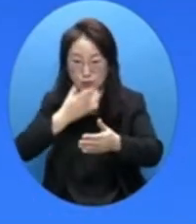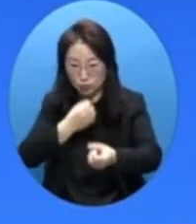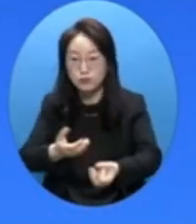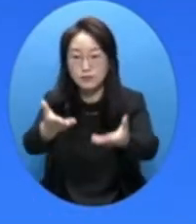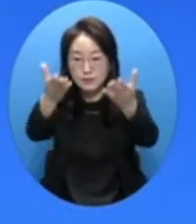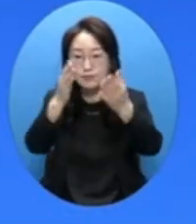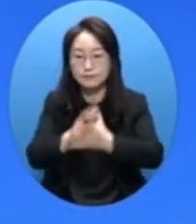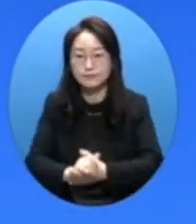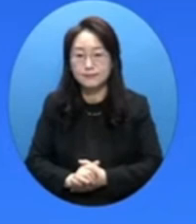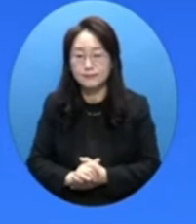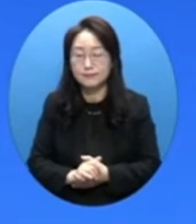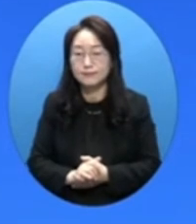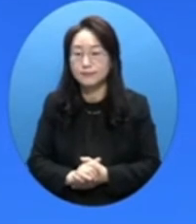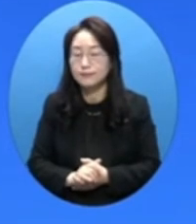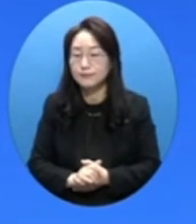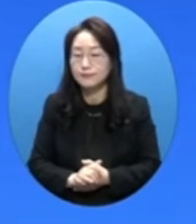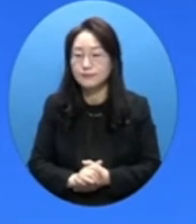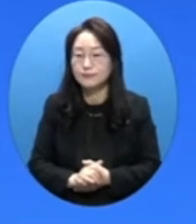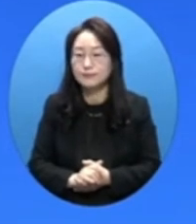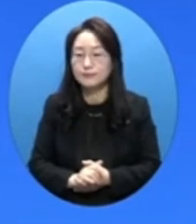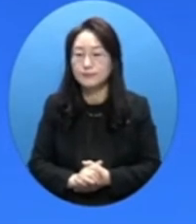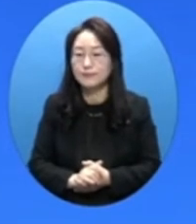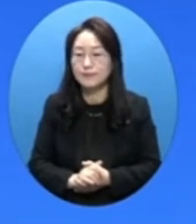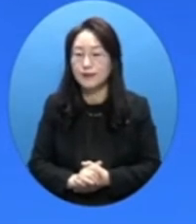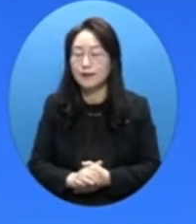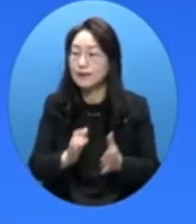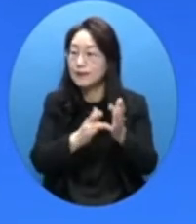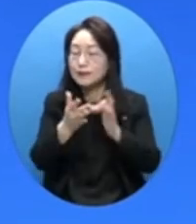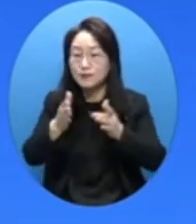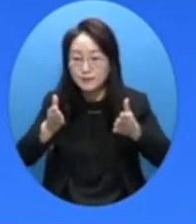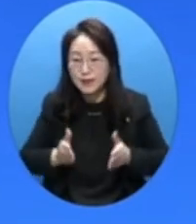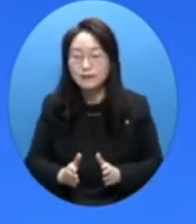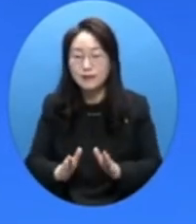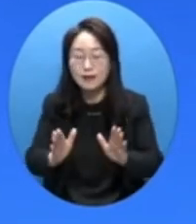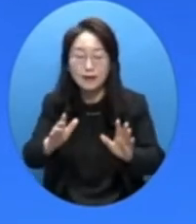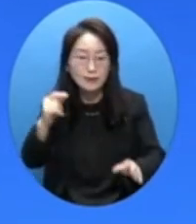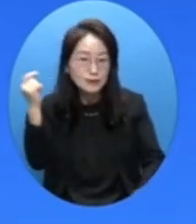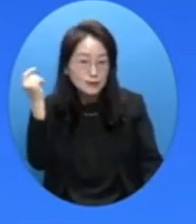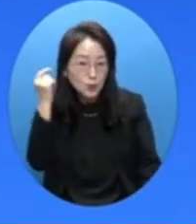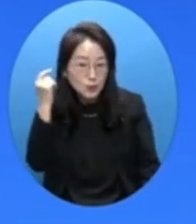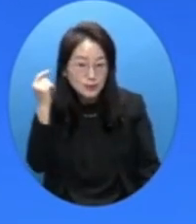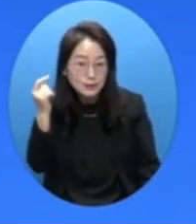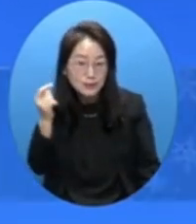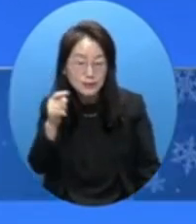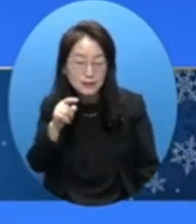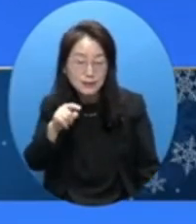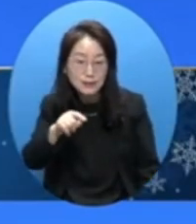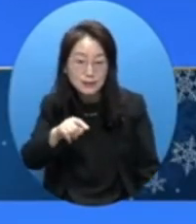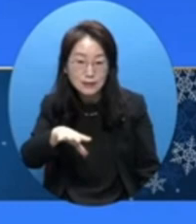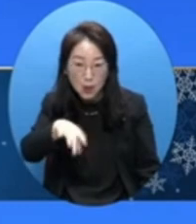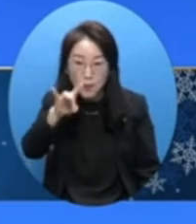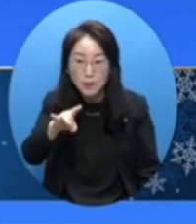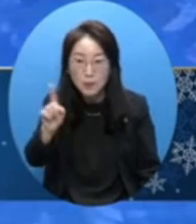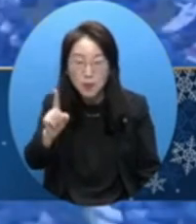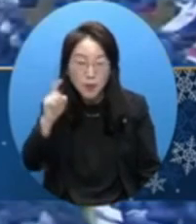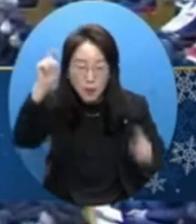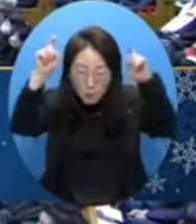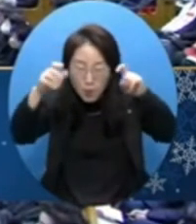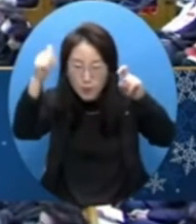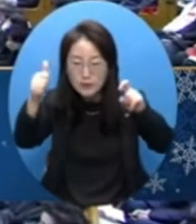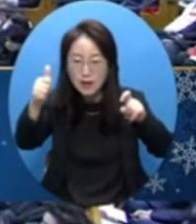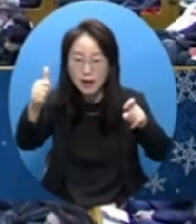이름으로 축원합니다 예수님의 소식이 제일 먼저 목자들에게 전해졌습니다